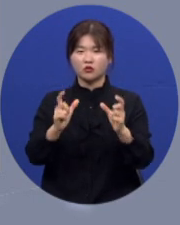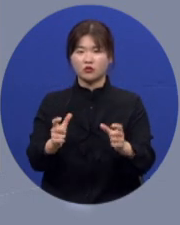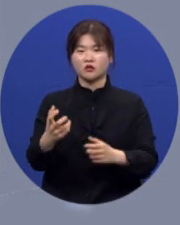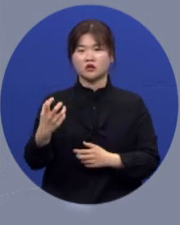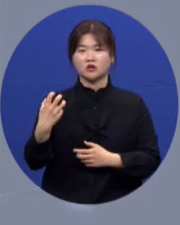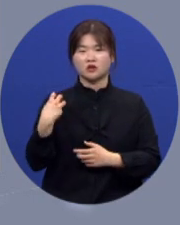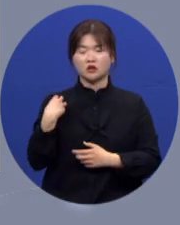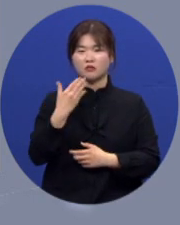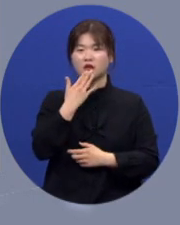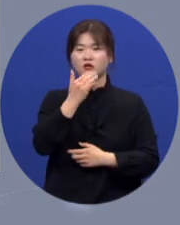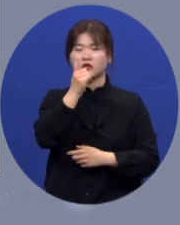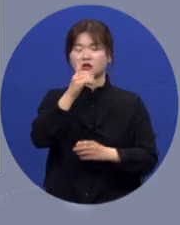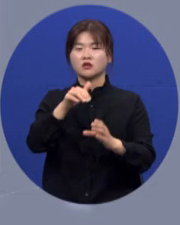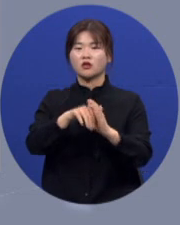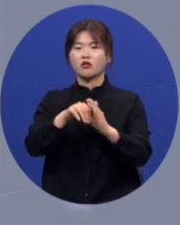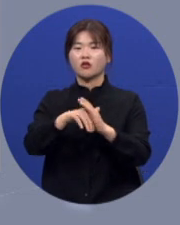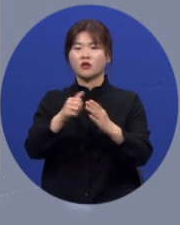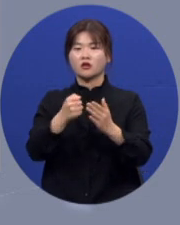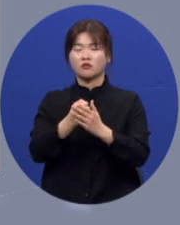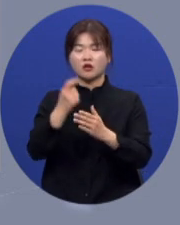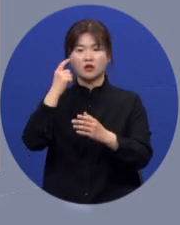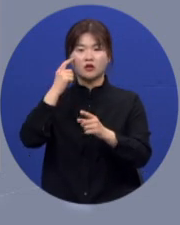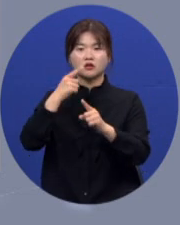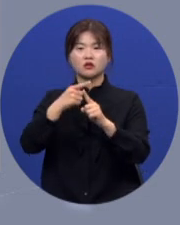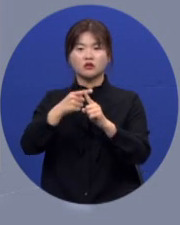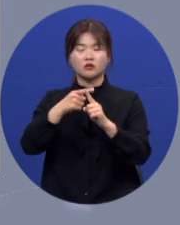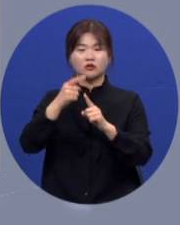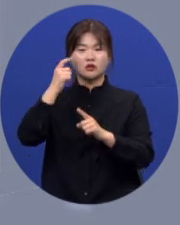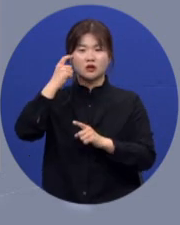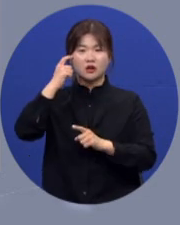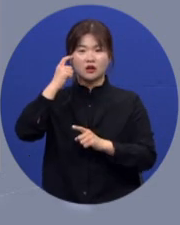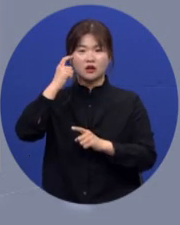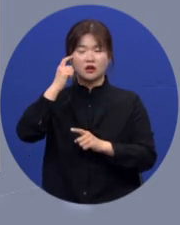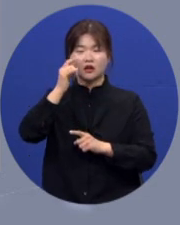책임지는 선거이기 때문에 긍정적으로 한번 생각해 볼 여지는 있다고 봅니다.